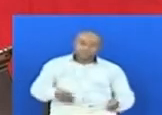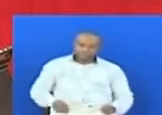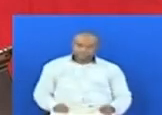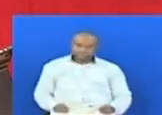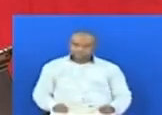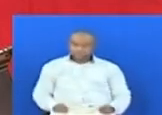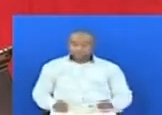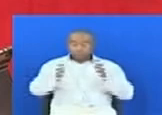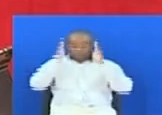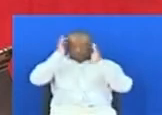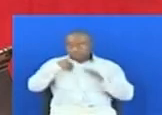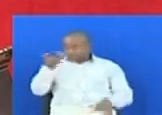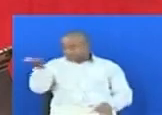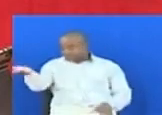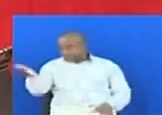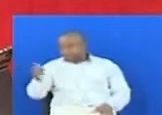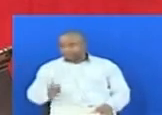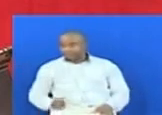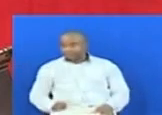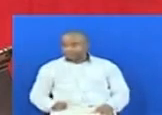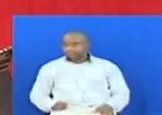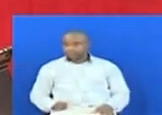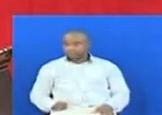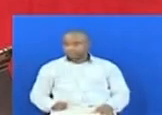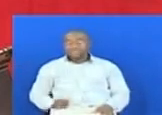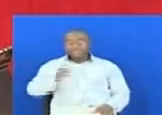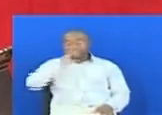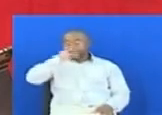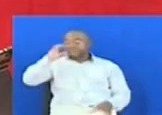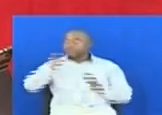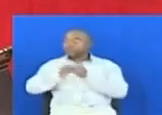Spika, corona kama ni virus,